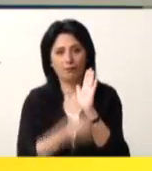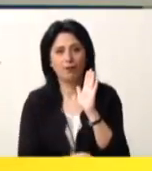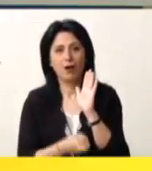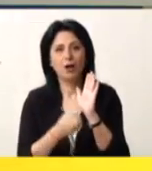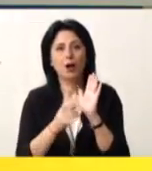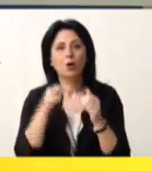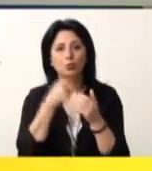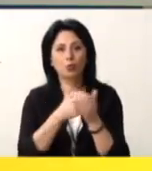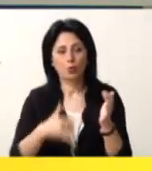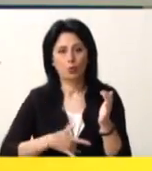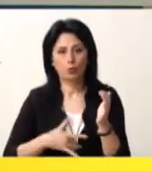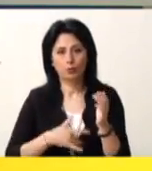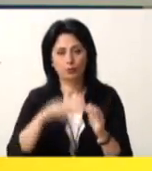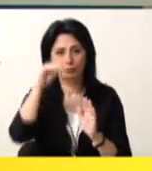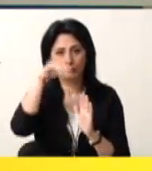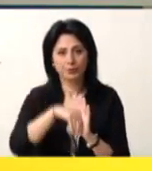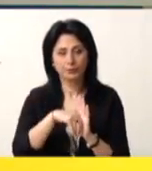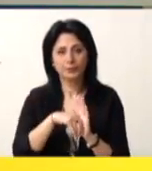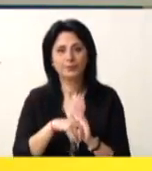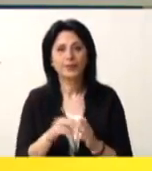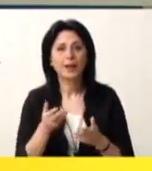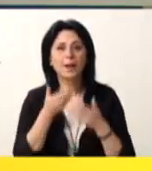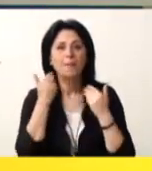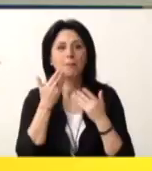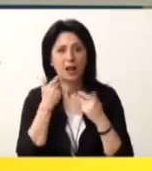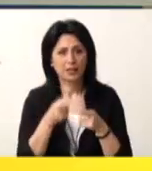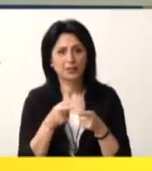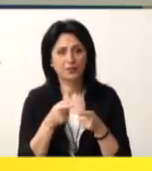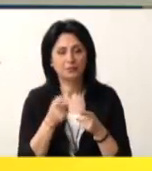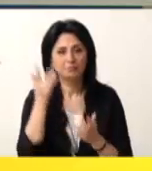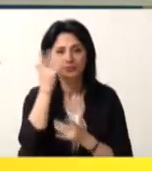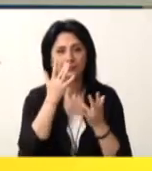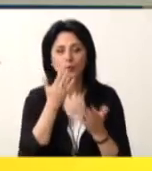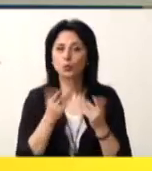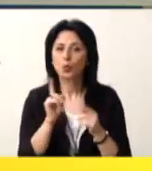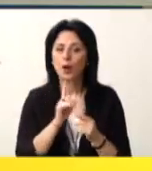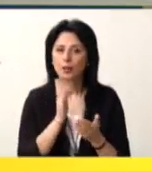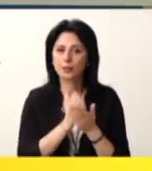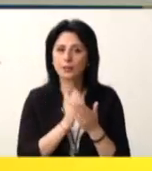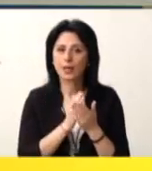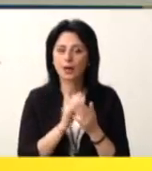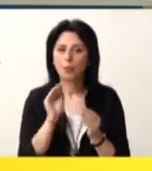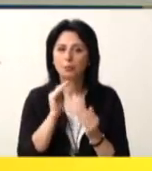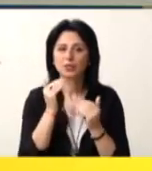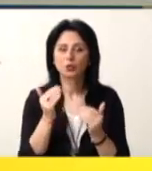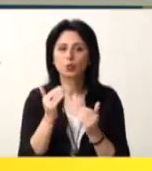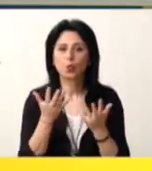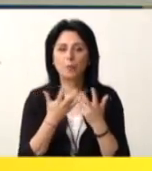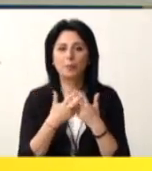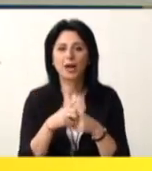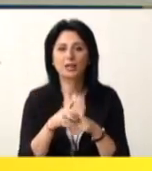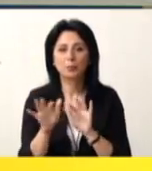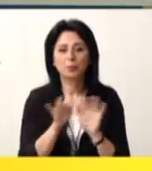მოხვდეს კუჭში. მაგრამ ასე მარტივად არის ეს ყველაფერი წარმოსადგენი, თუ არის რაღაც ფიზიოლოგიური